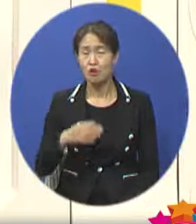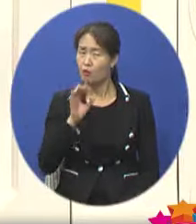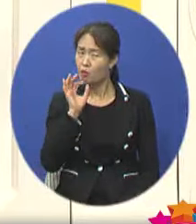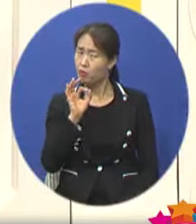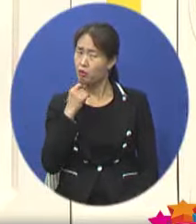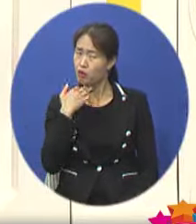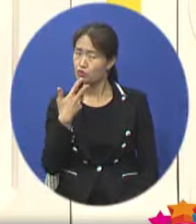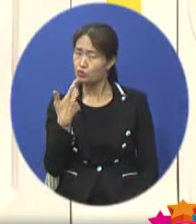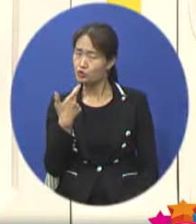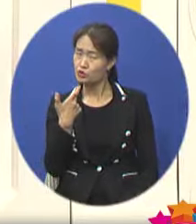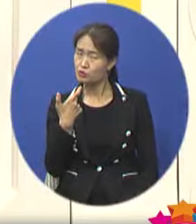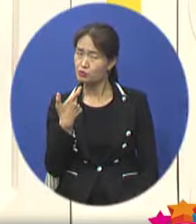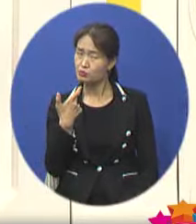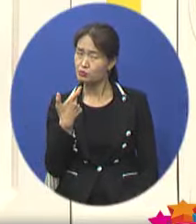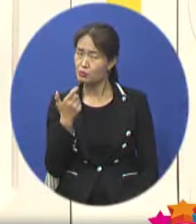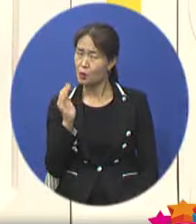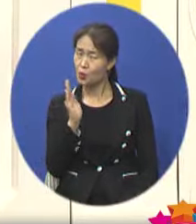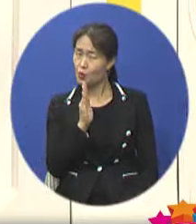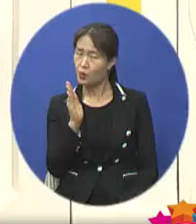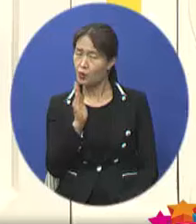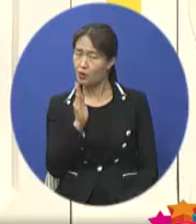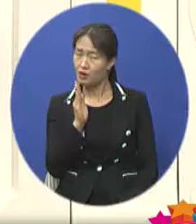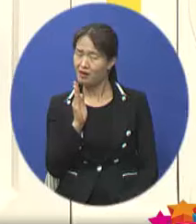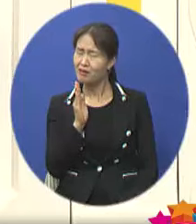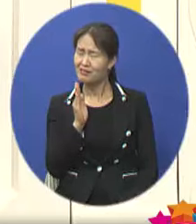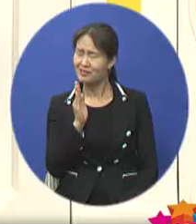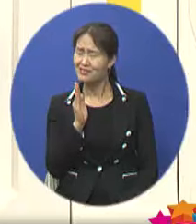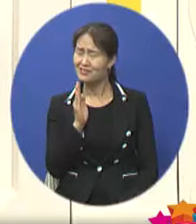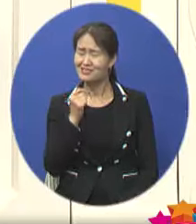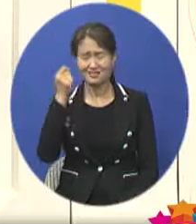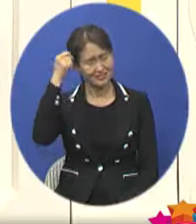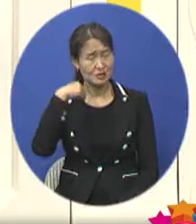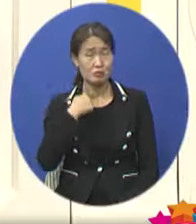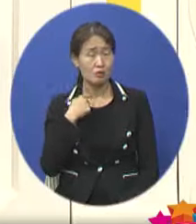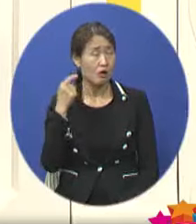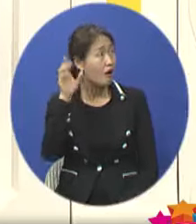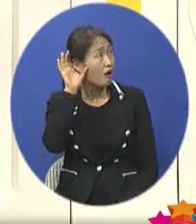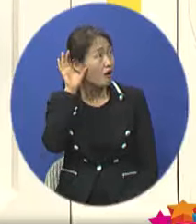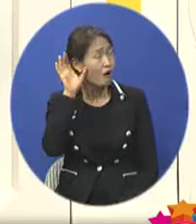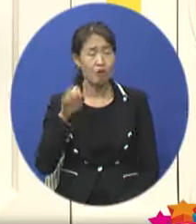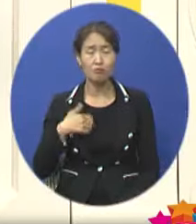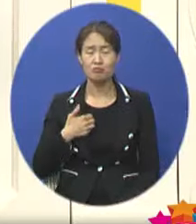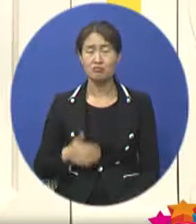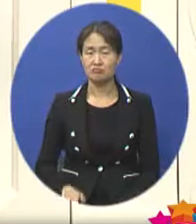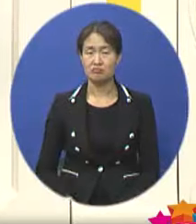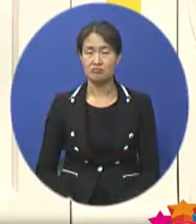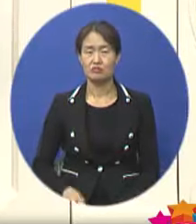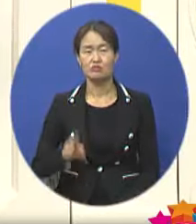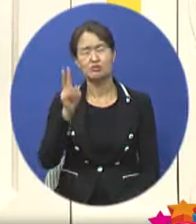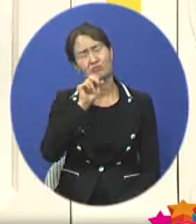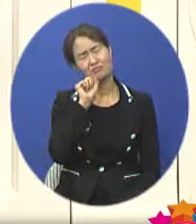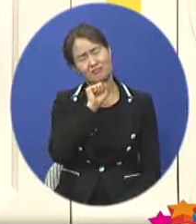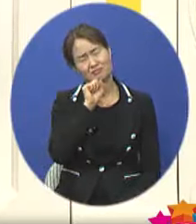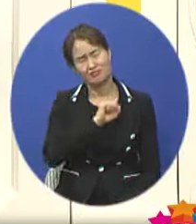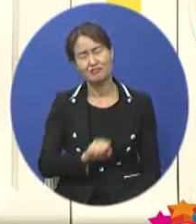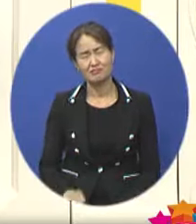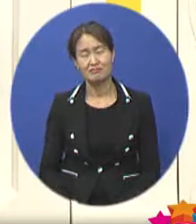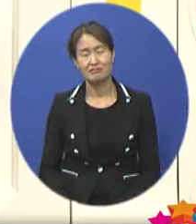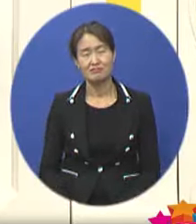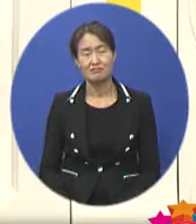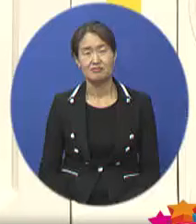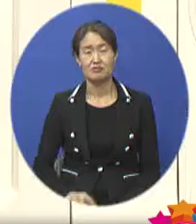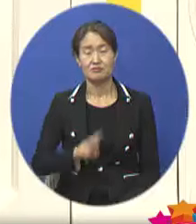60도 안 될 보이게 이제 60 까딱까딱. 네. 아니, 근데 왜 목소리 듣고는 이게 모르겠지, 우리가? 노래를 이렇게 좋아하시니까.